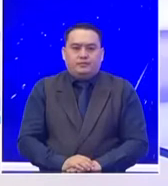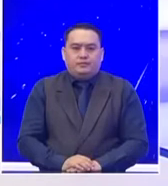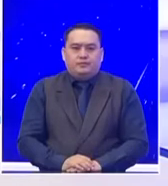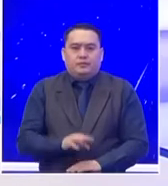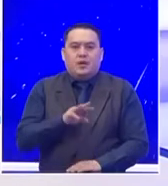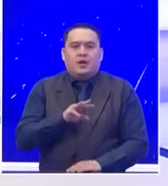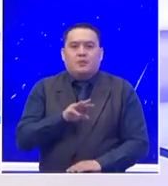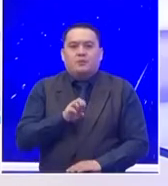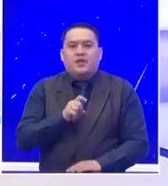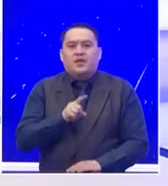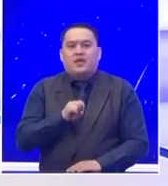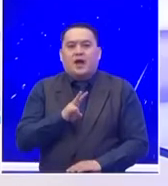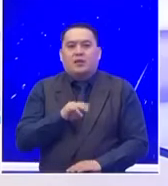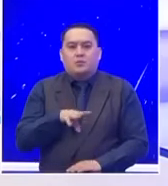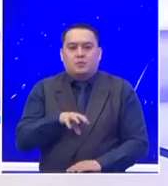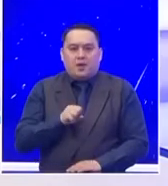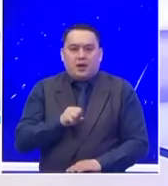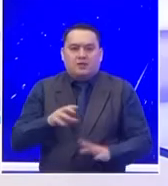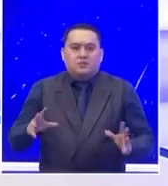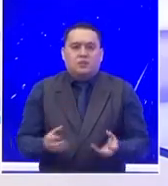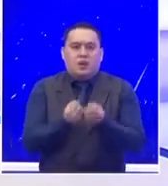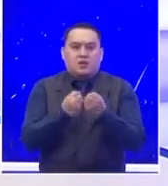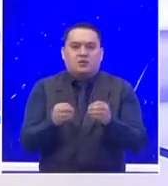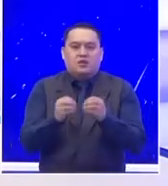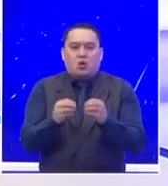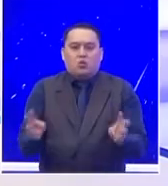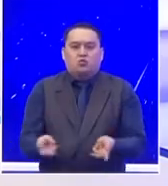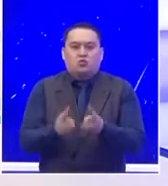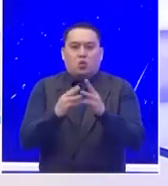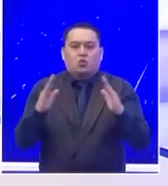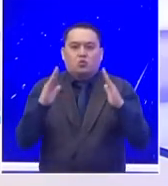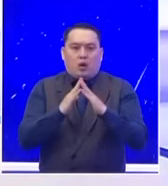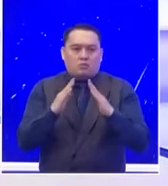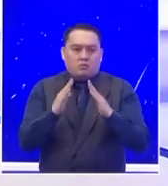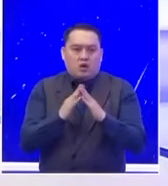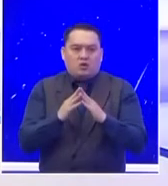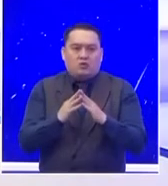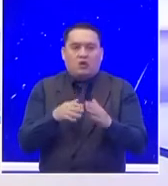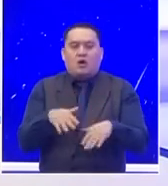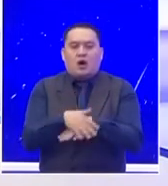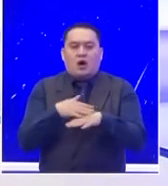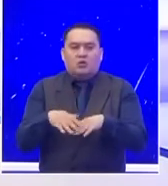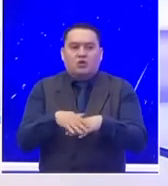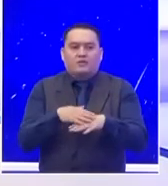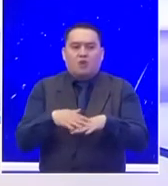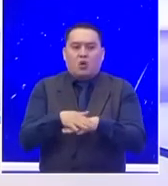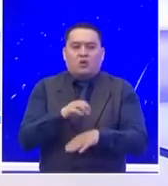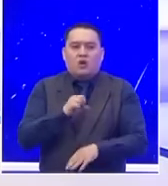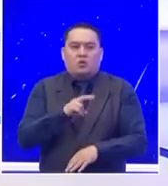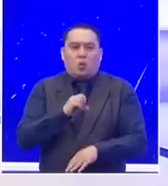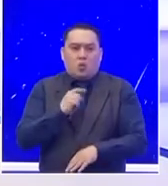В Мьянме десятки людей спасены минувшей ночью из пылающего жилого здания в оживленном торговом квартале